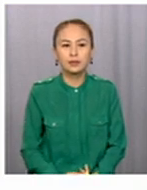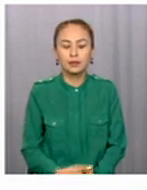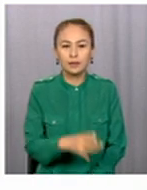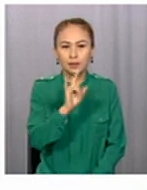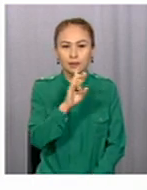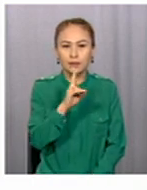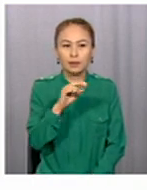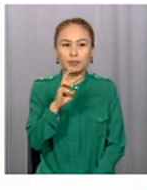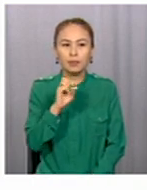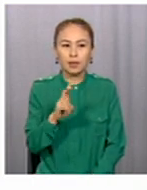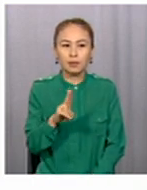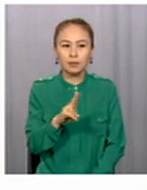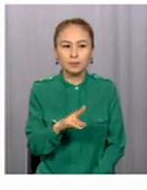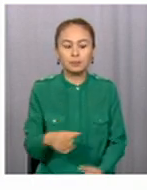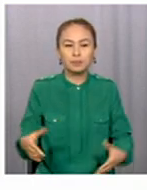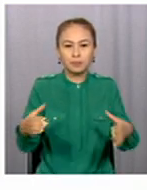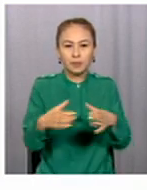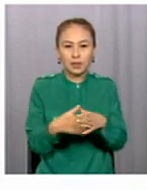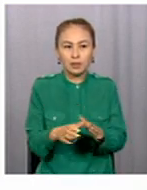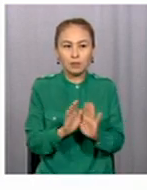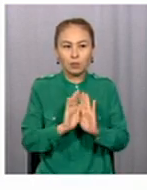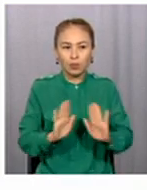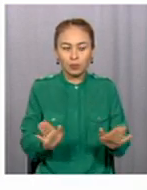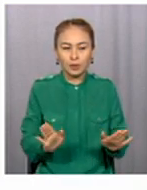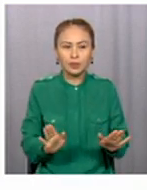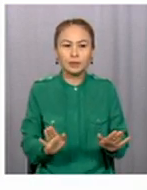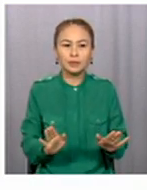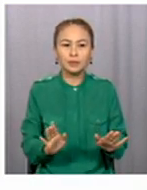Ынтымақ – бірлік болмай,